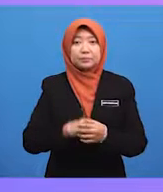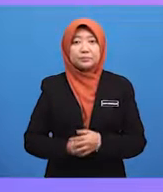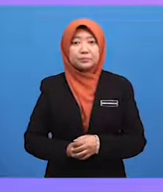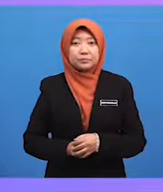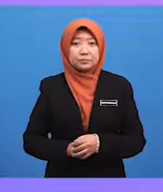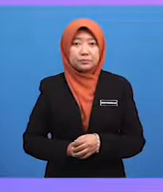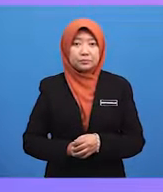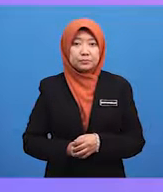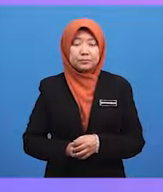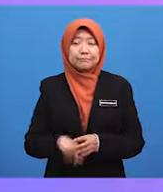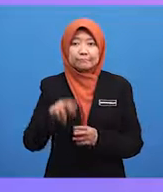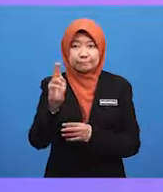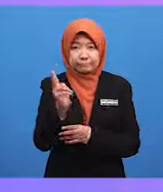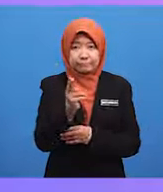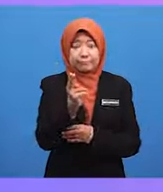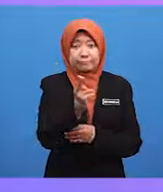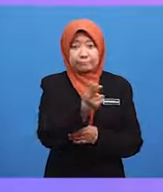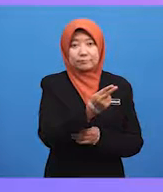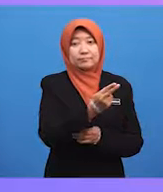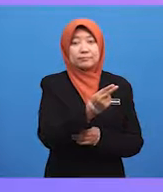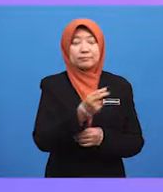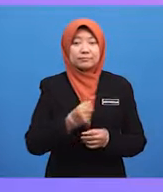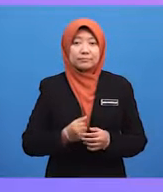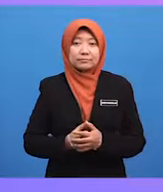A'udzu billahi minasyaitonir rajim.